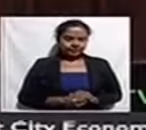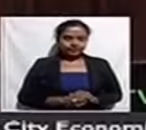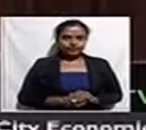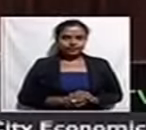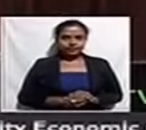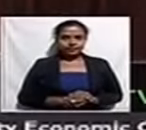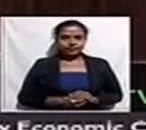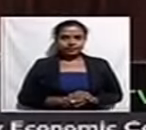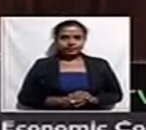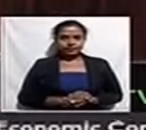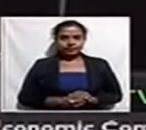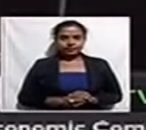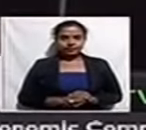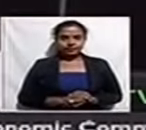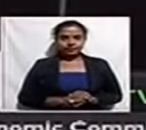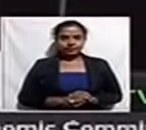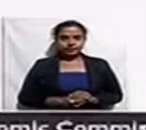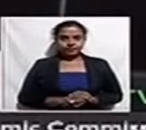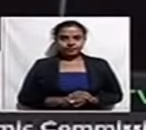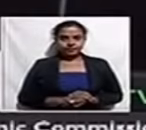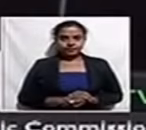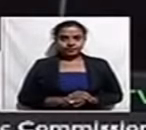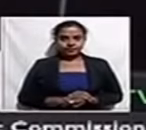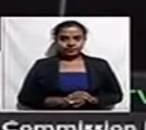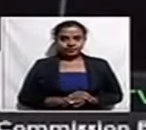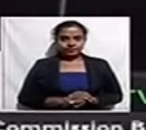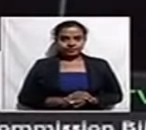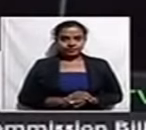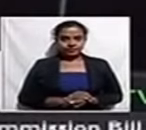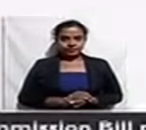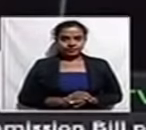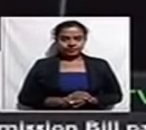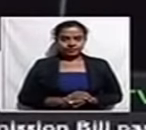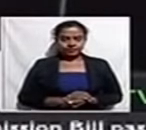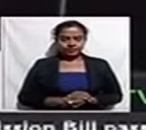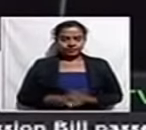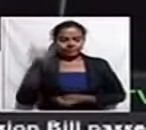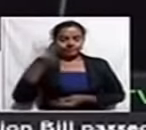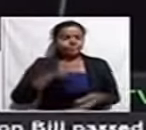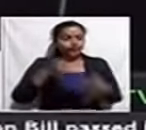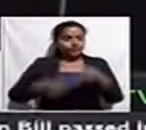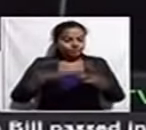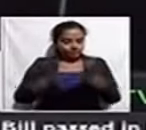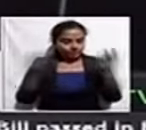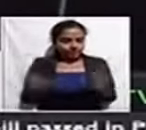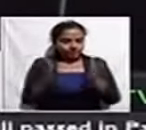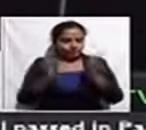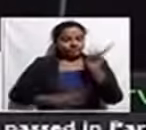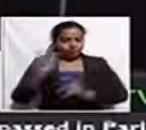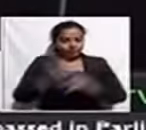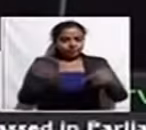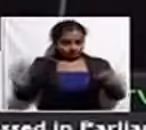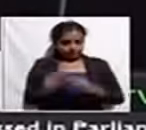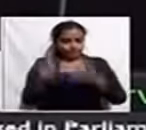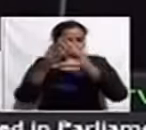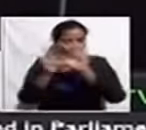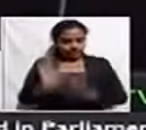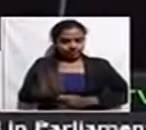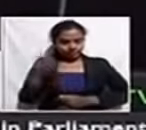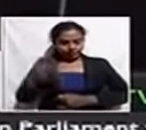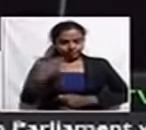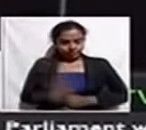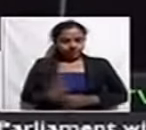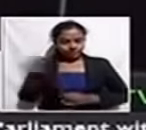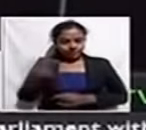වැඩවලට මේ සභාවේ මන්ත්‍රීවරයෙකුට විරුද්ධ If an accusation is made against a member of this house that purports to attribute him to a corrupt or